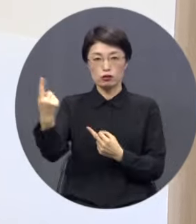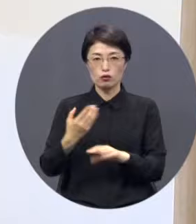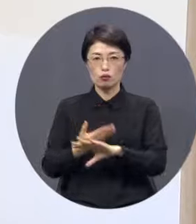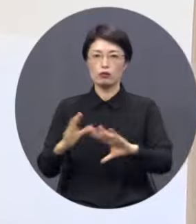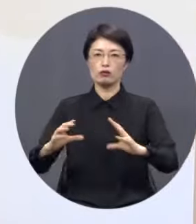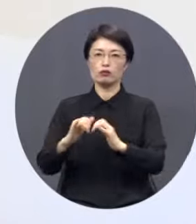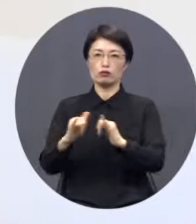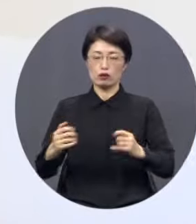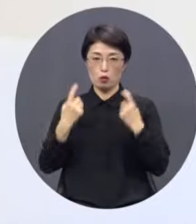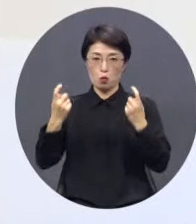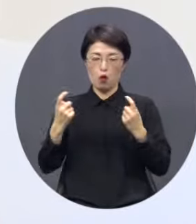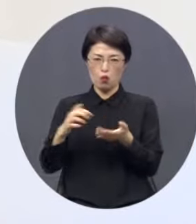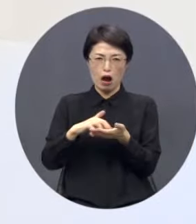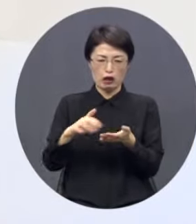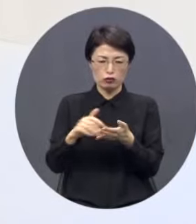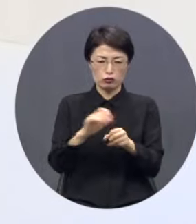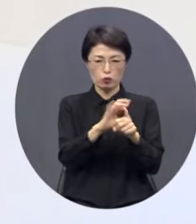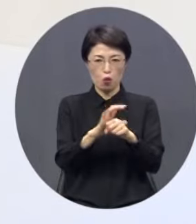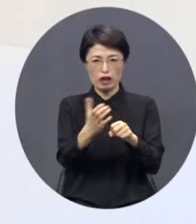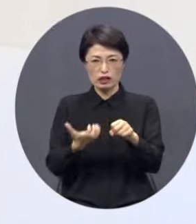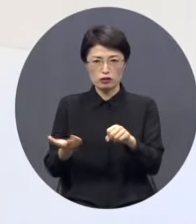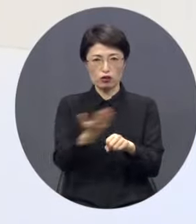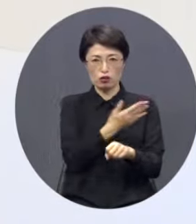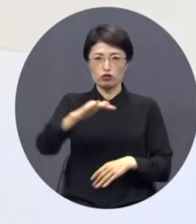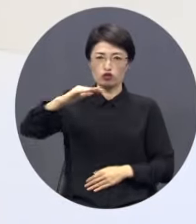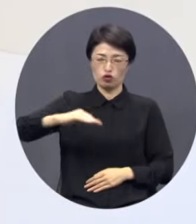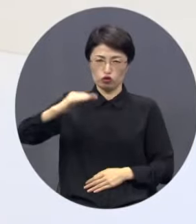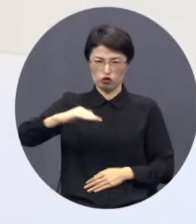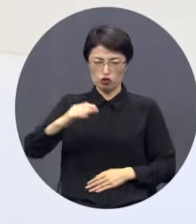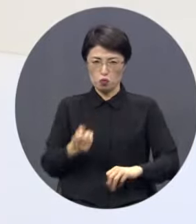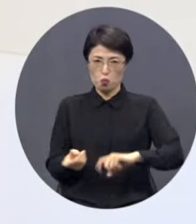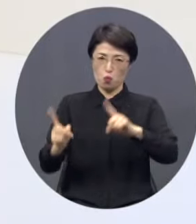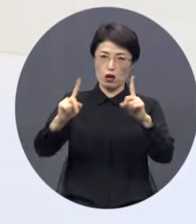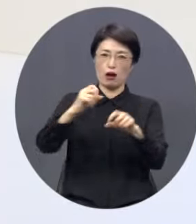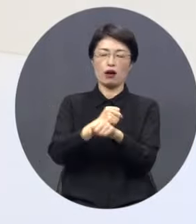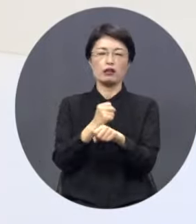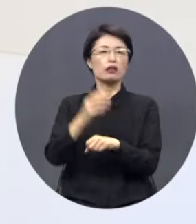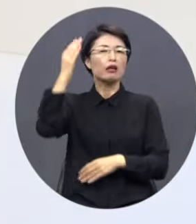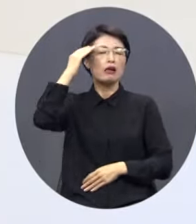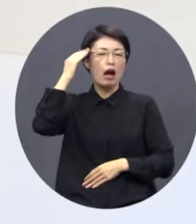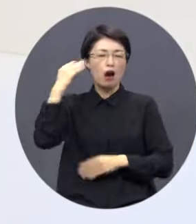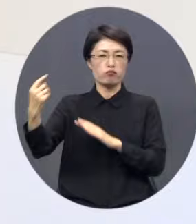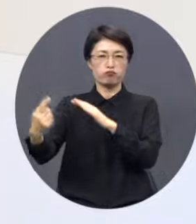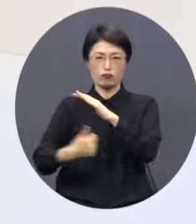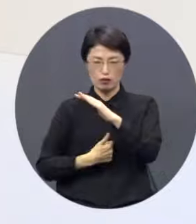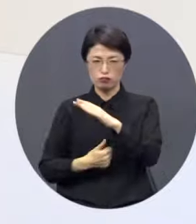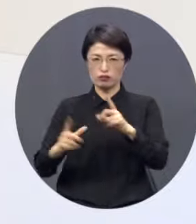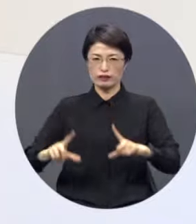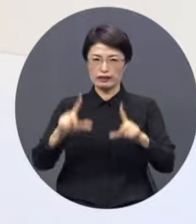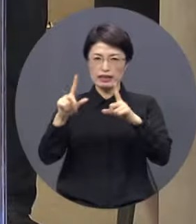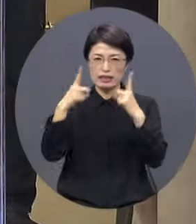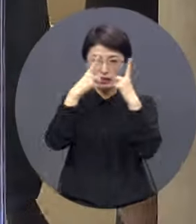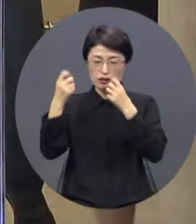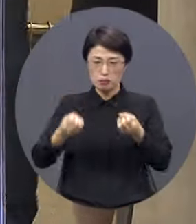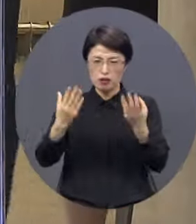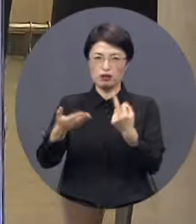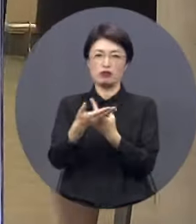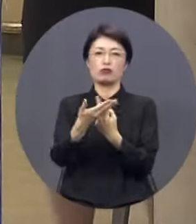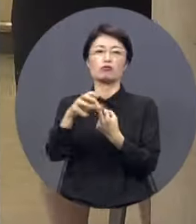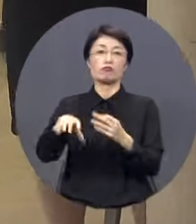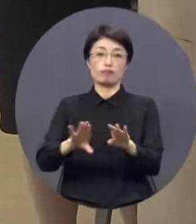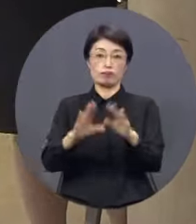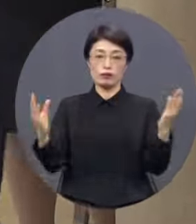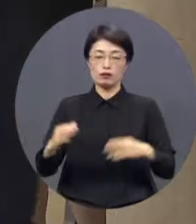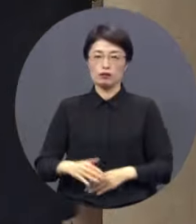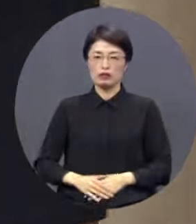수가 코로나19 이전 수준으로 빠르게 회복하면서 한국 방문의 해 기념 행사가 제주에서 마련됐습니다.